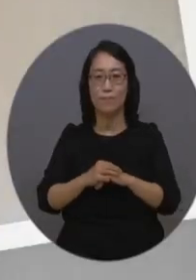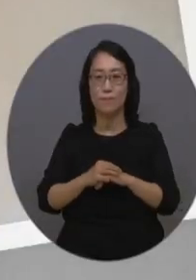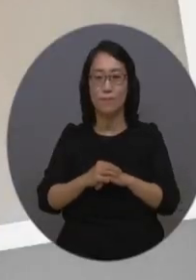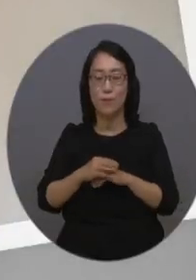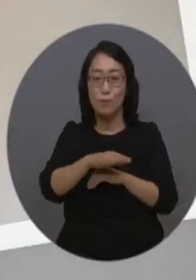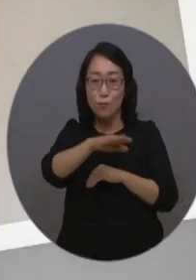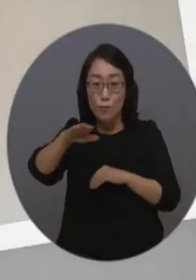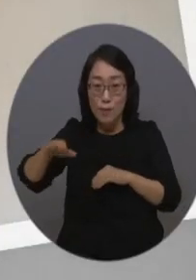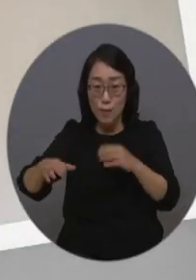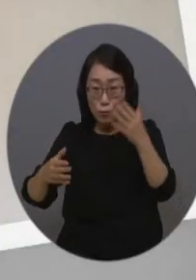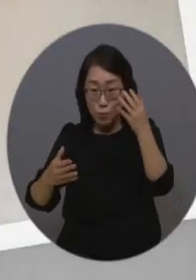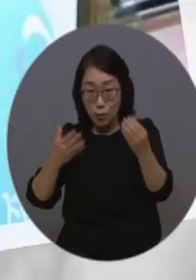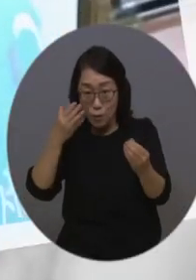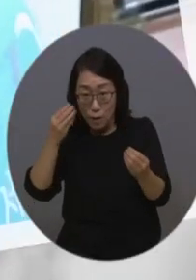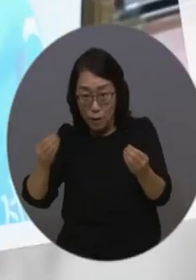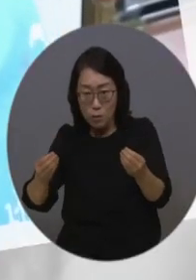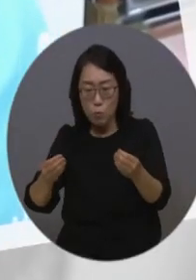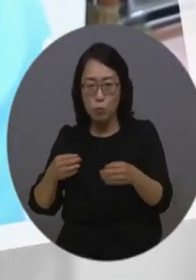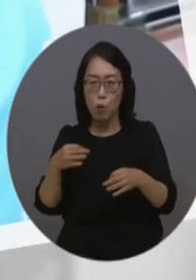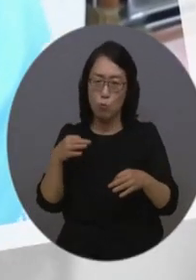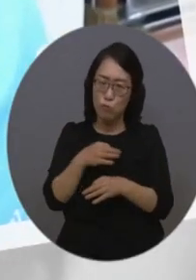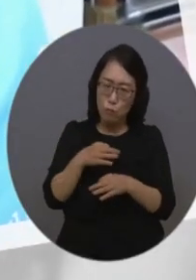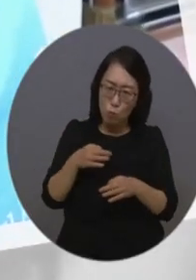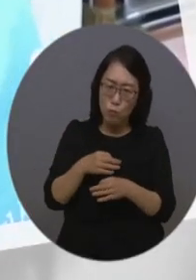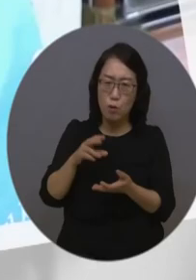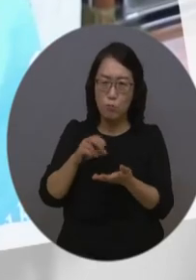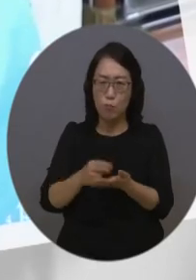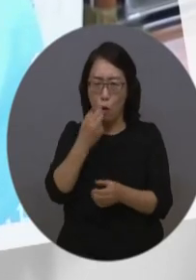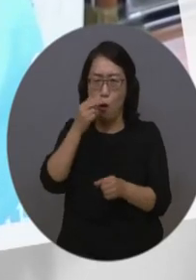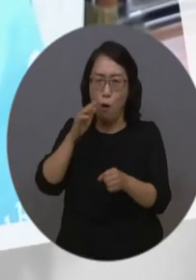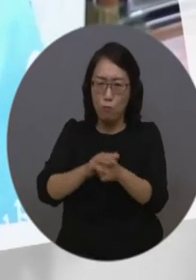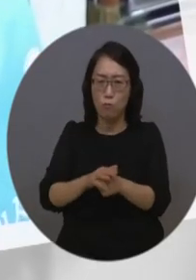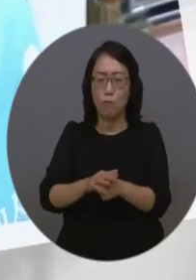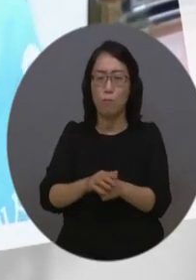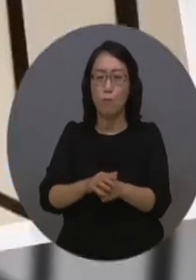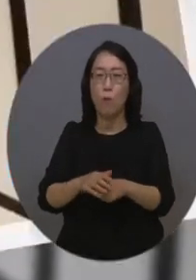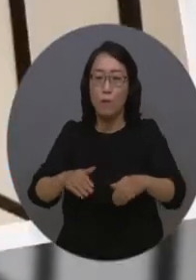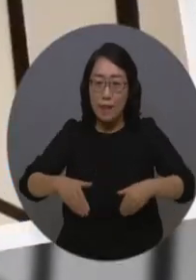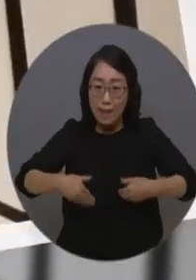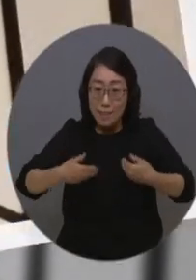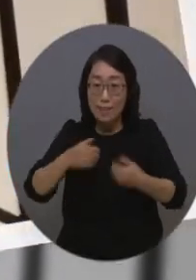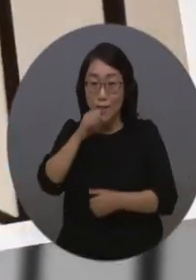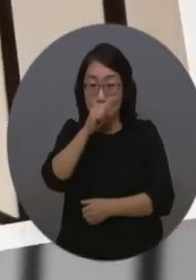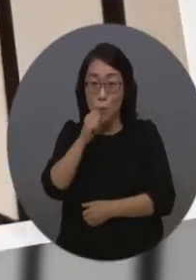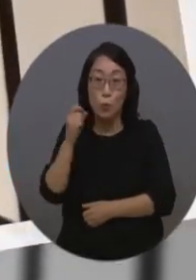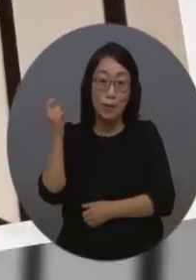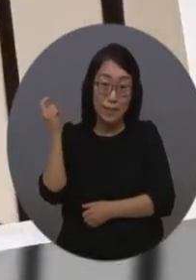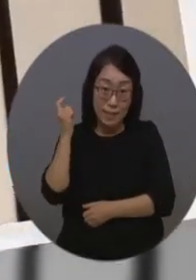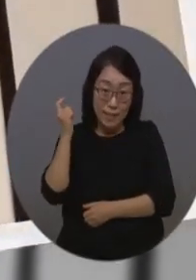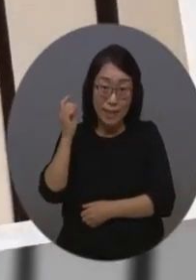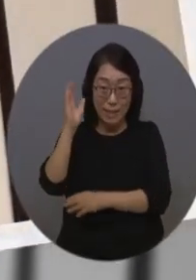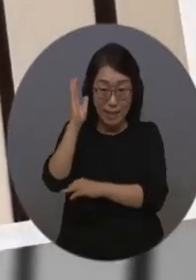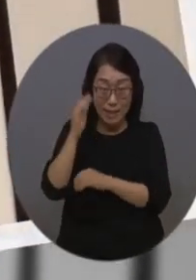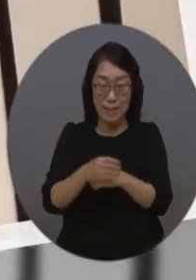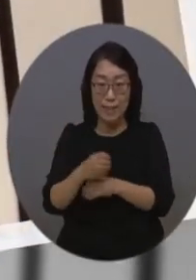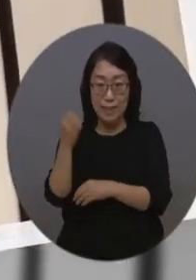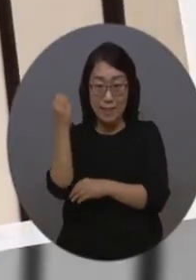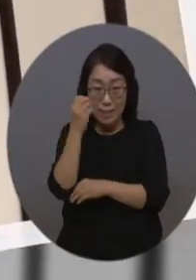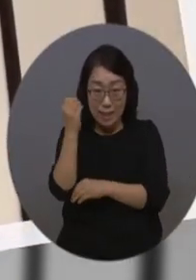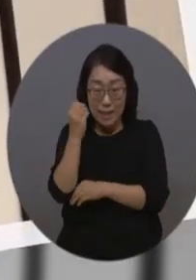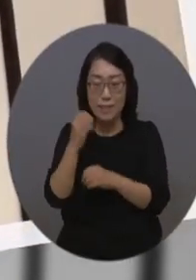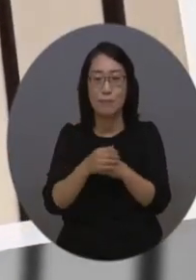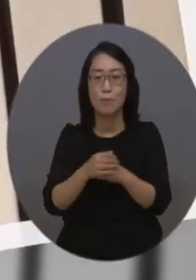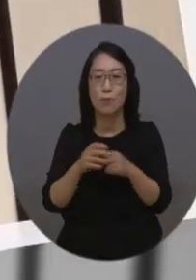우리 주변에서 일어나는 불공정한 사례부터 억울한 사연, 따뜻한 미담까지 장애인신문과